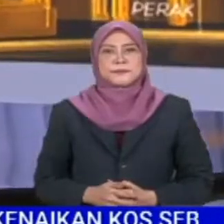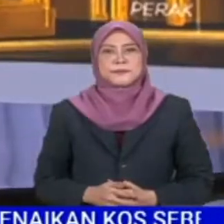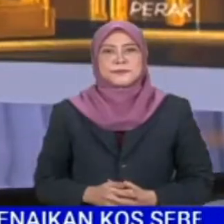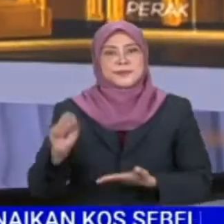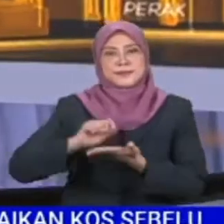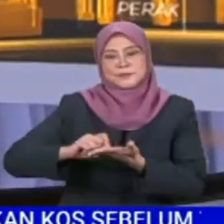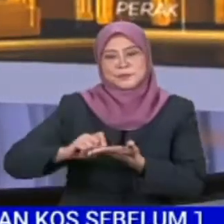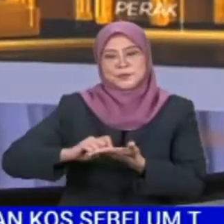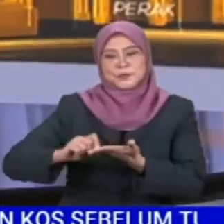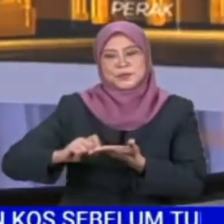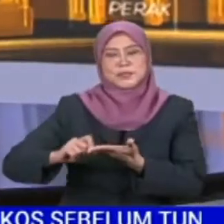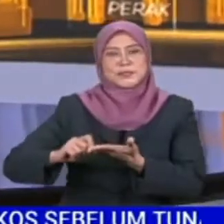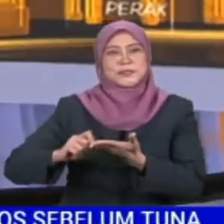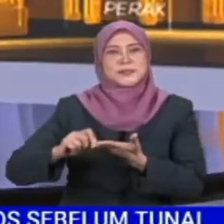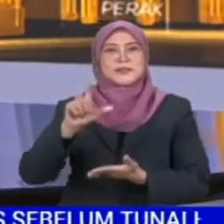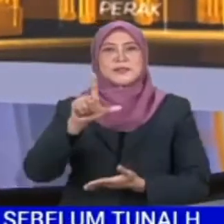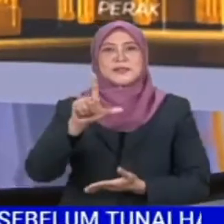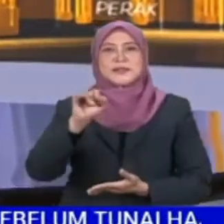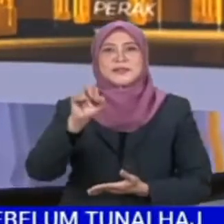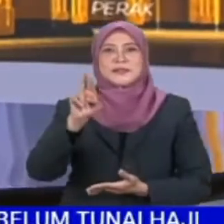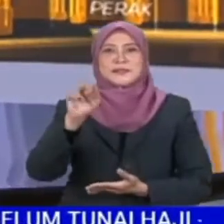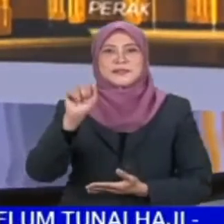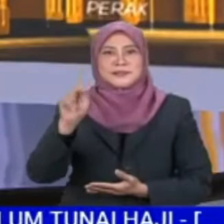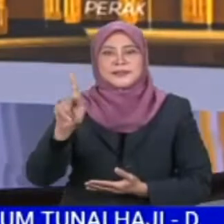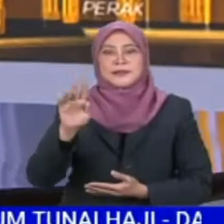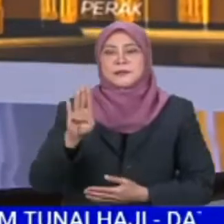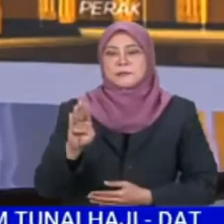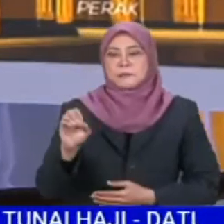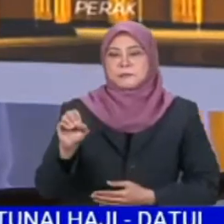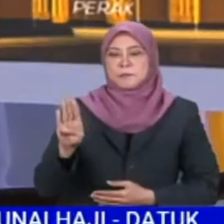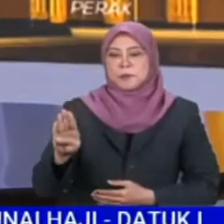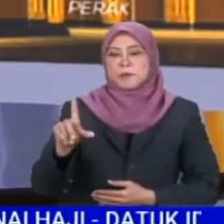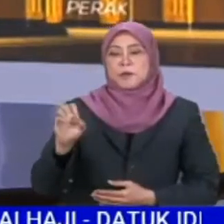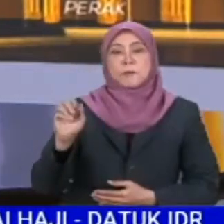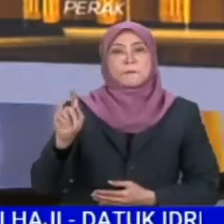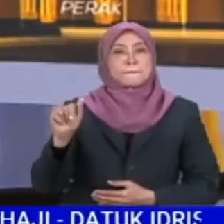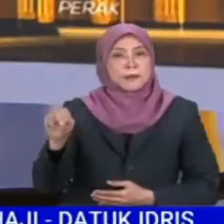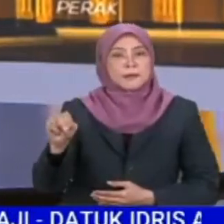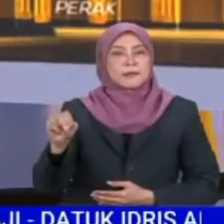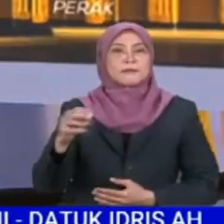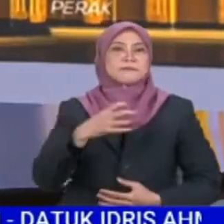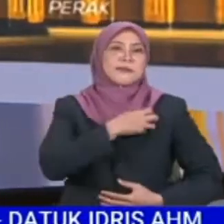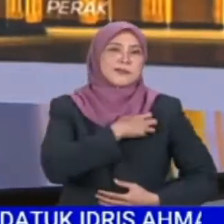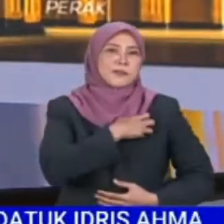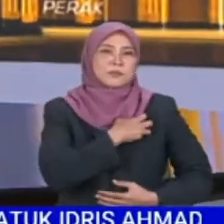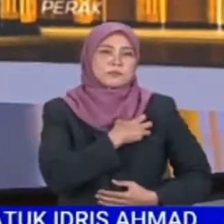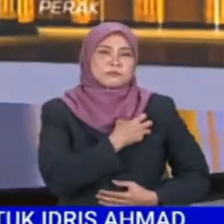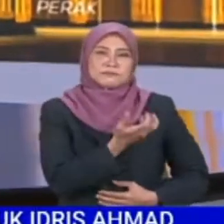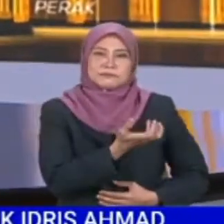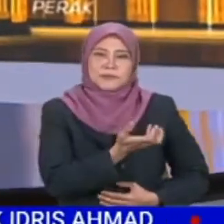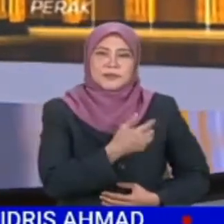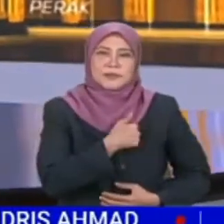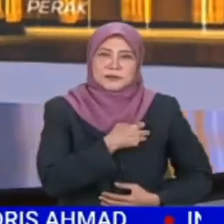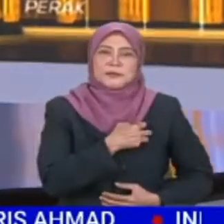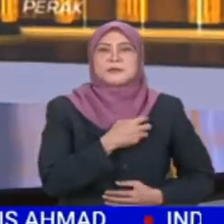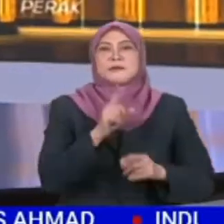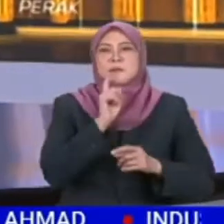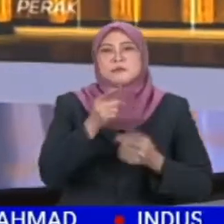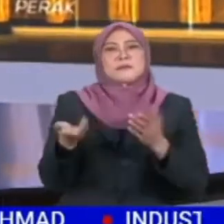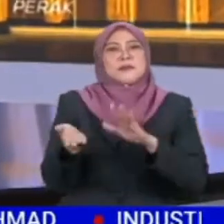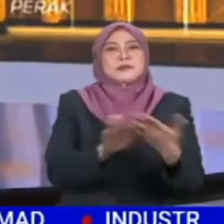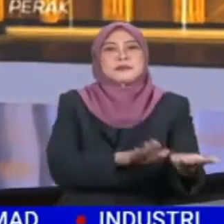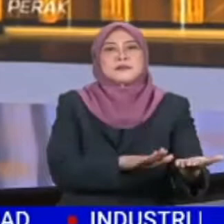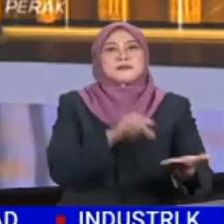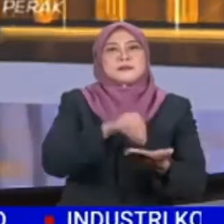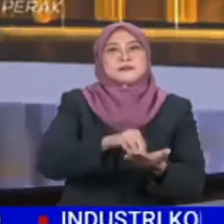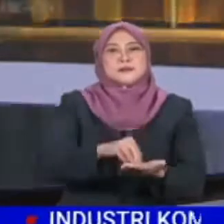Penulis lirik dan pelakon Bob Lokman yang menghidapi masalah jantung meninggal dunia di rumahnya di Kampung Pulau Kubang Kerian, Kelantan